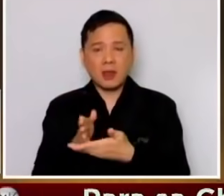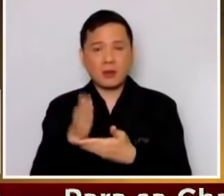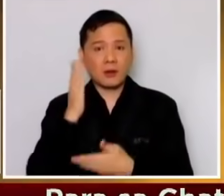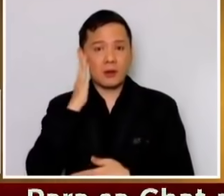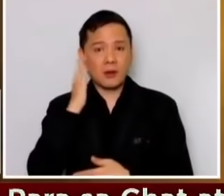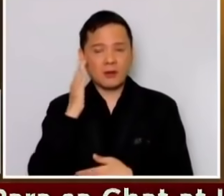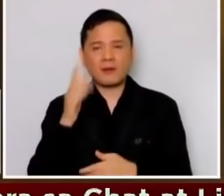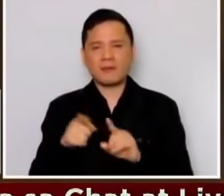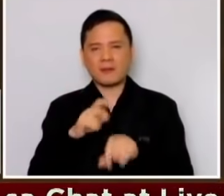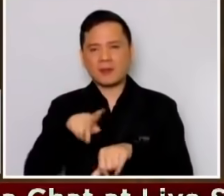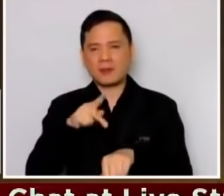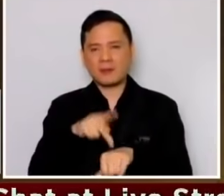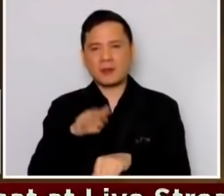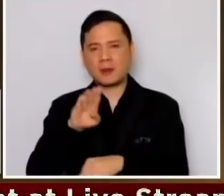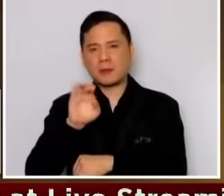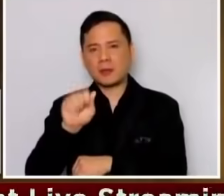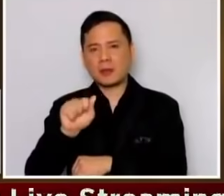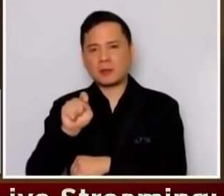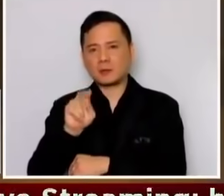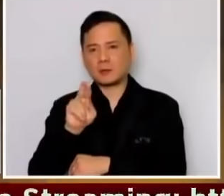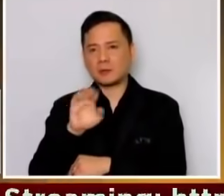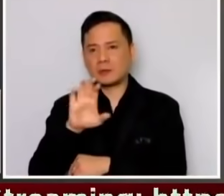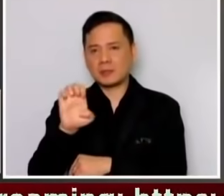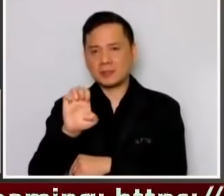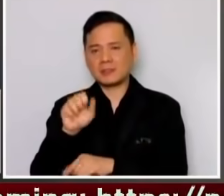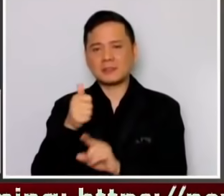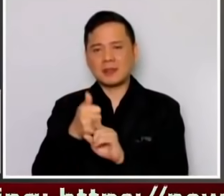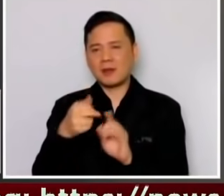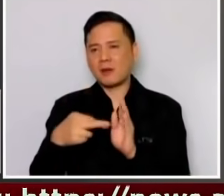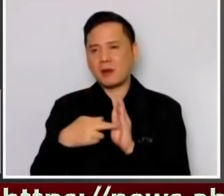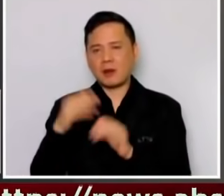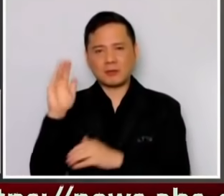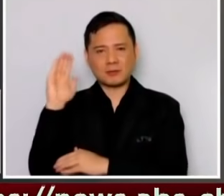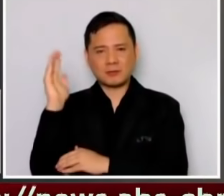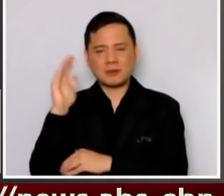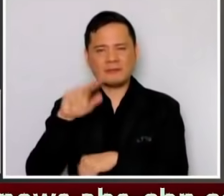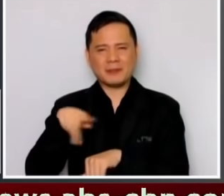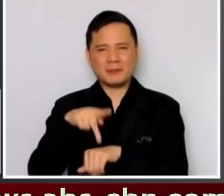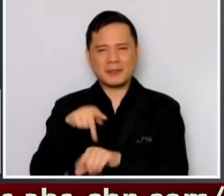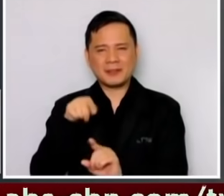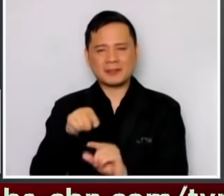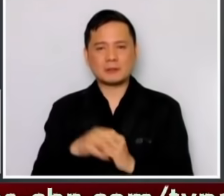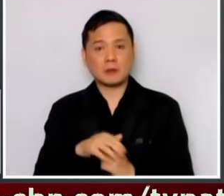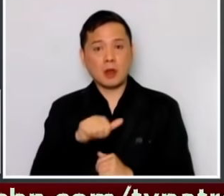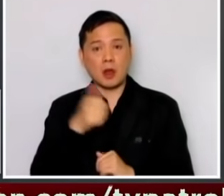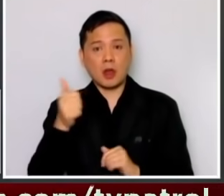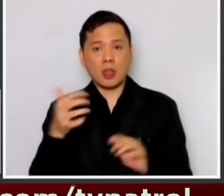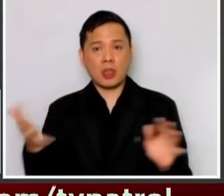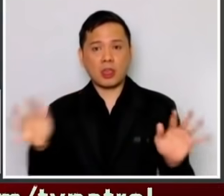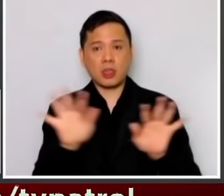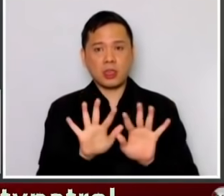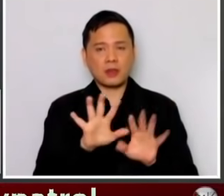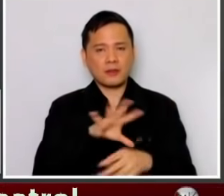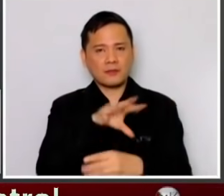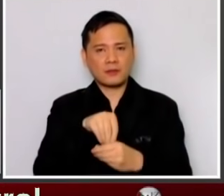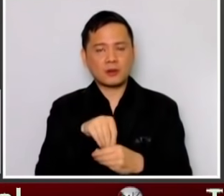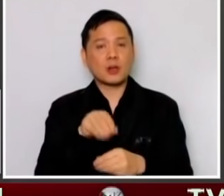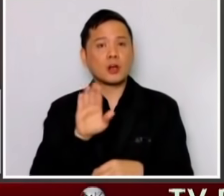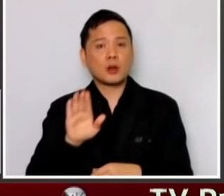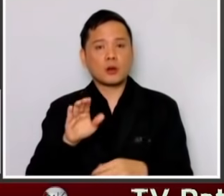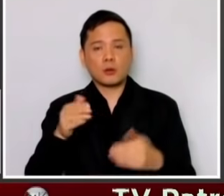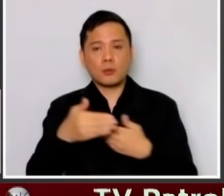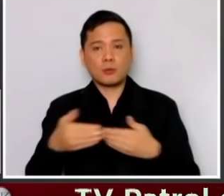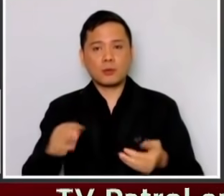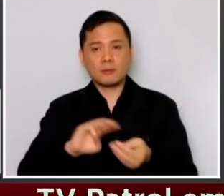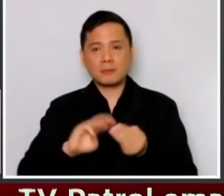Beatrice Luigi Gomez kasama ang ibang kandidata. Nag-live pa si Bea at ang kanyang roommate na si Miss Universe Singapore. It's